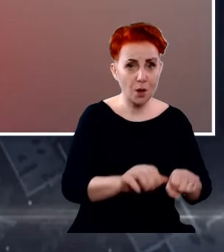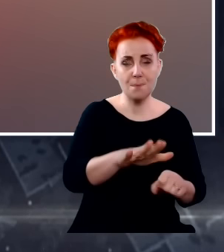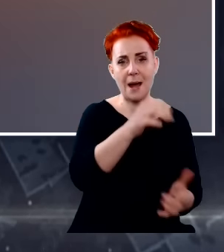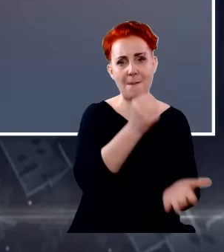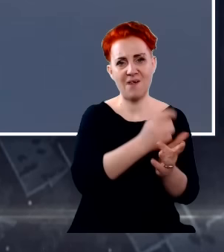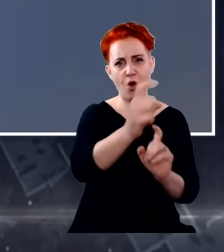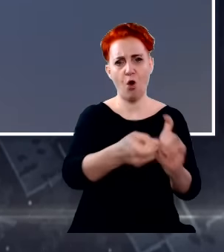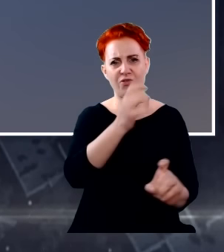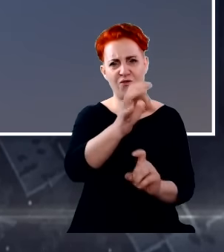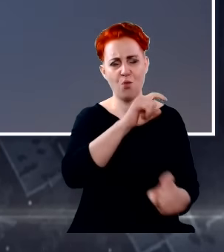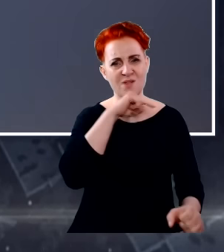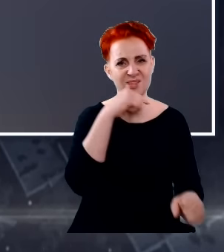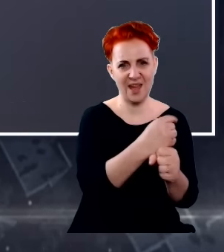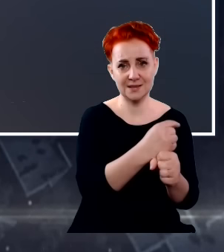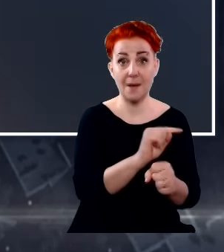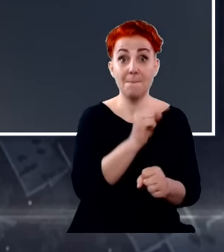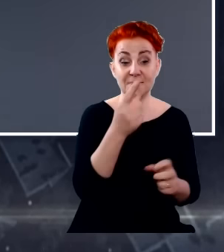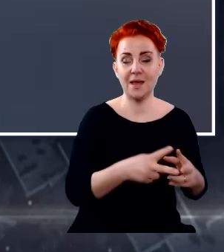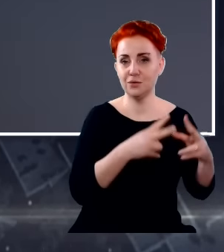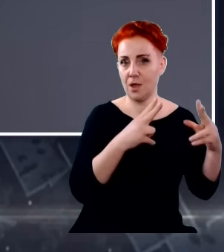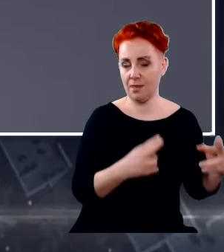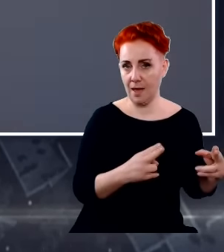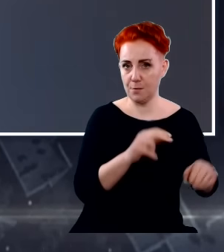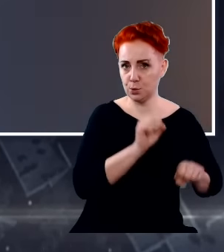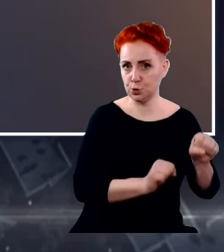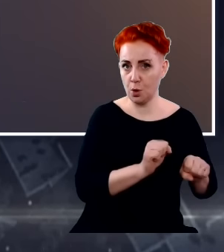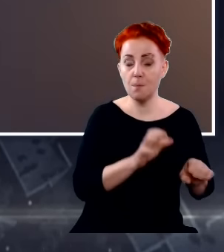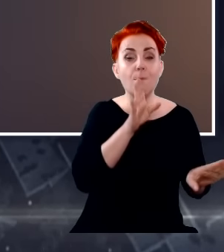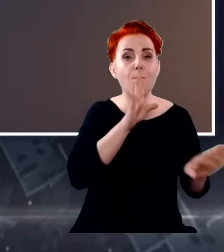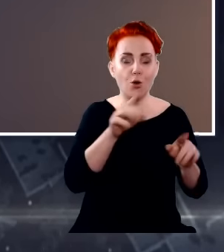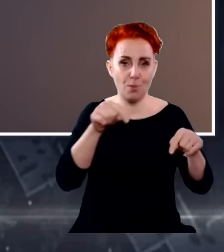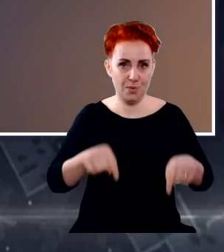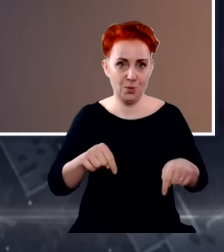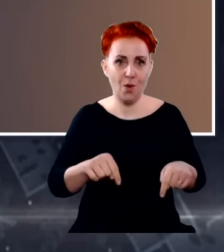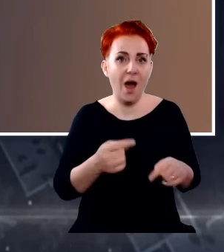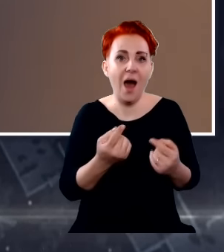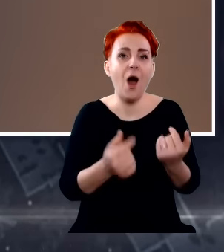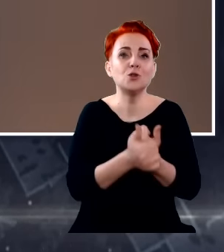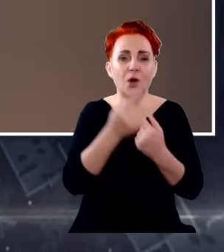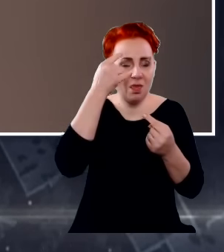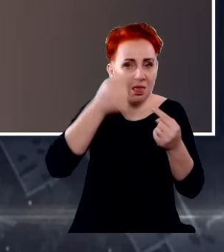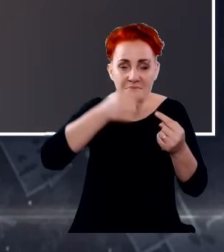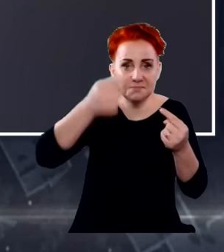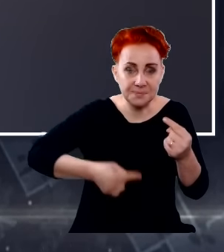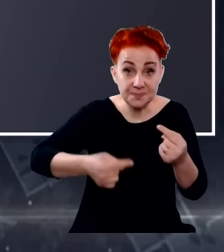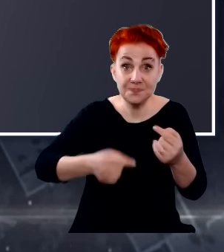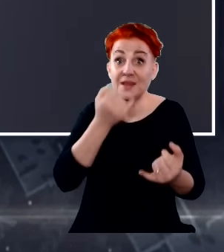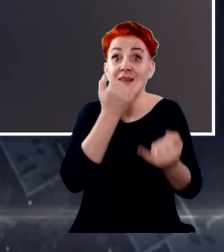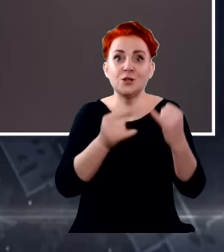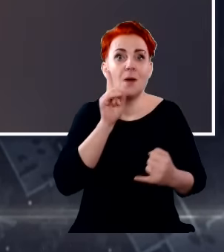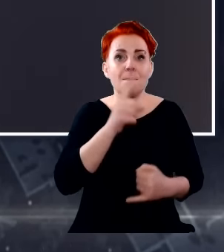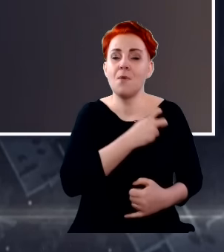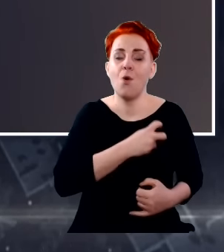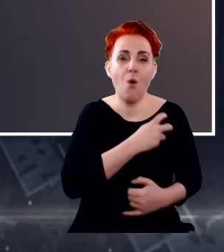odwołać się od decyzji pierwszej instancji. Podobnie było tutaj. Na czym polega nielogiczność? No, gdyby tak było, że pan marszałek Hołownia nie